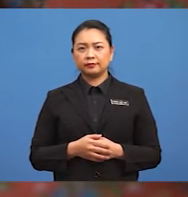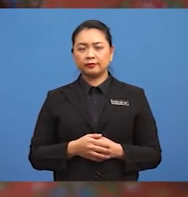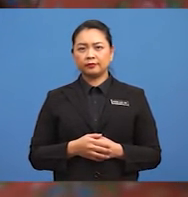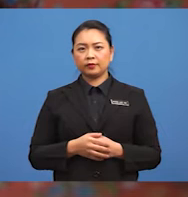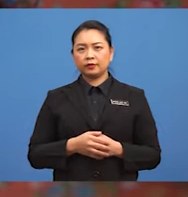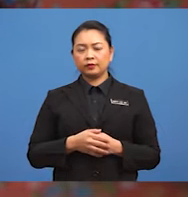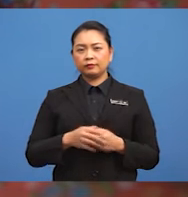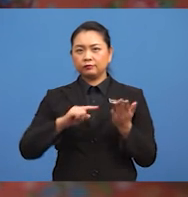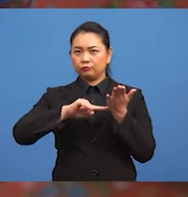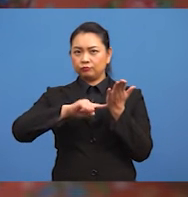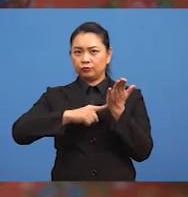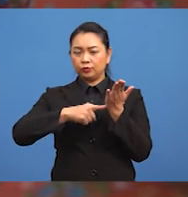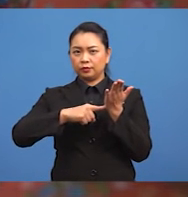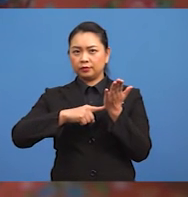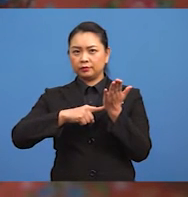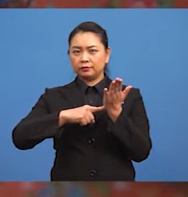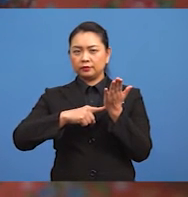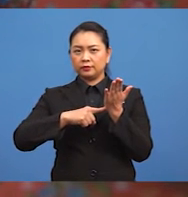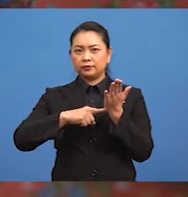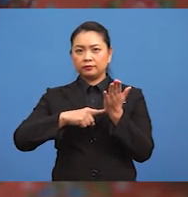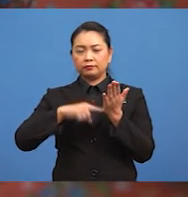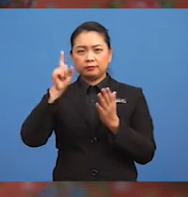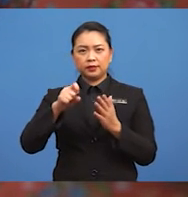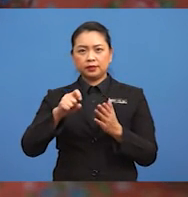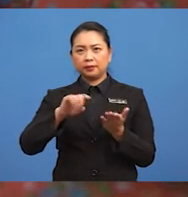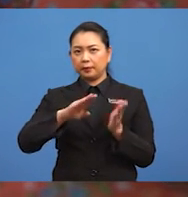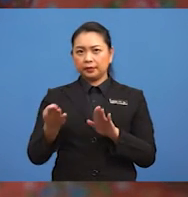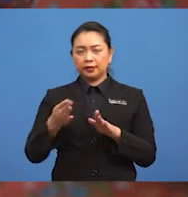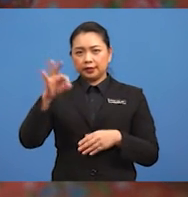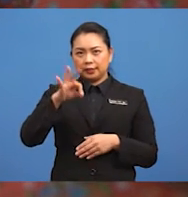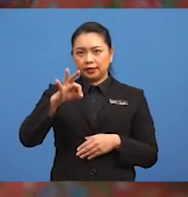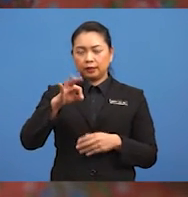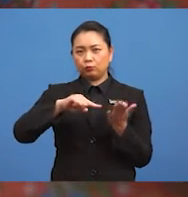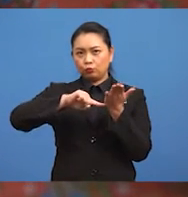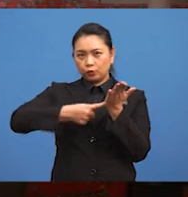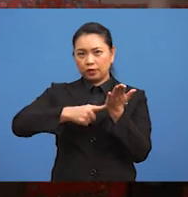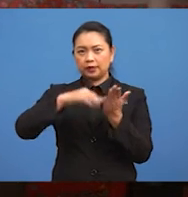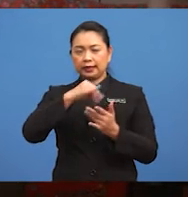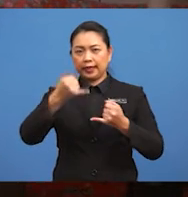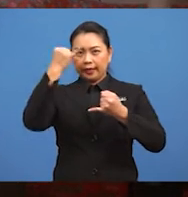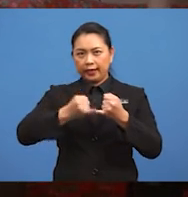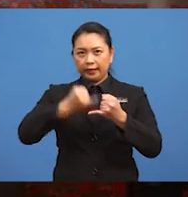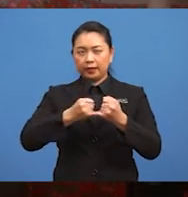Memulakan jahitan, pastikan matikan jahitan. Begitu juga dengan akhir jahitan.